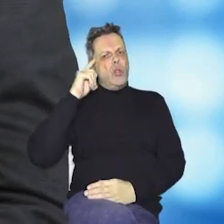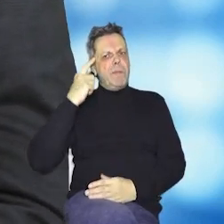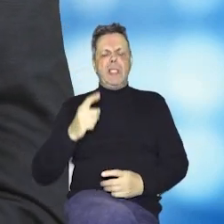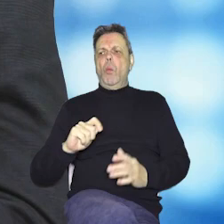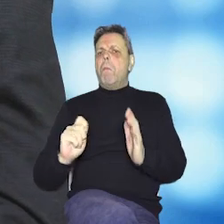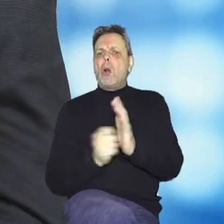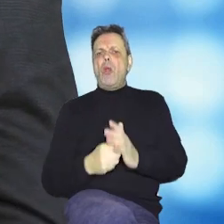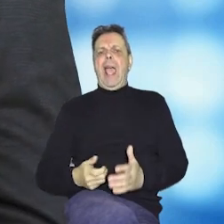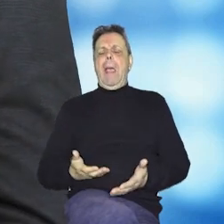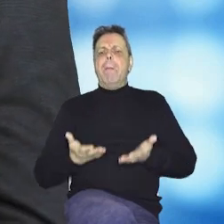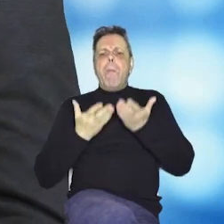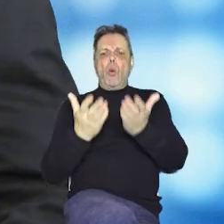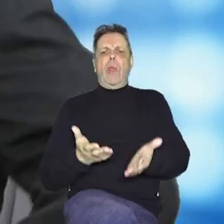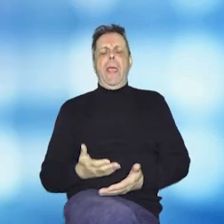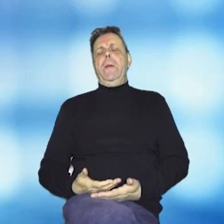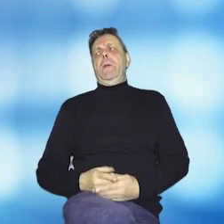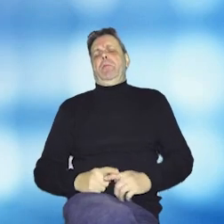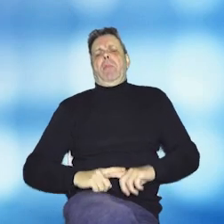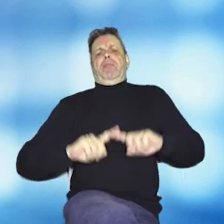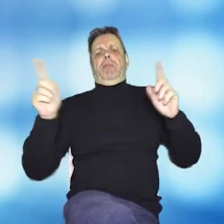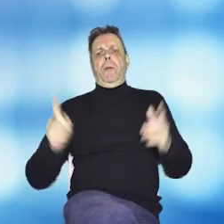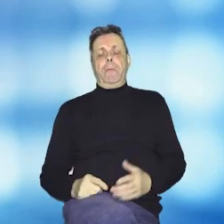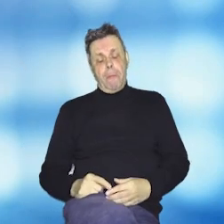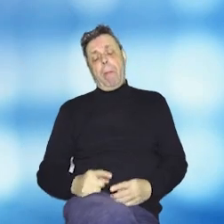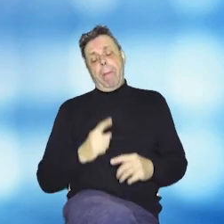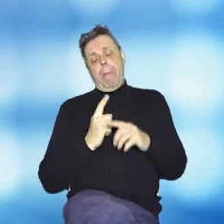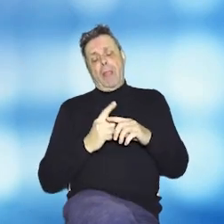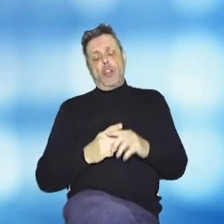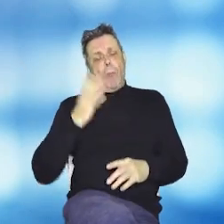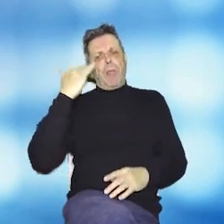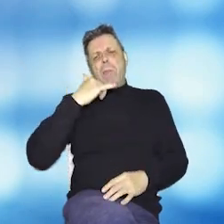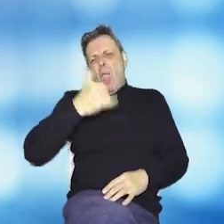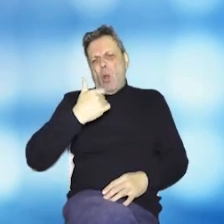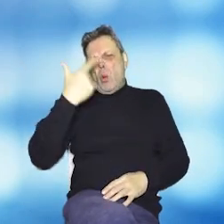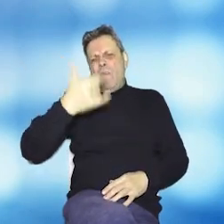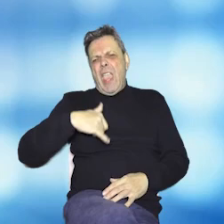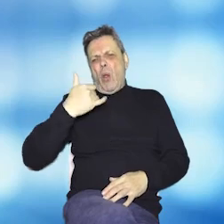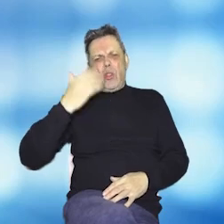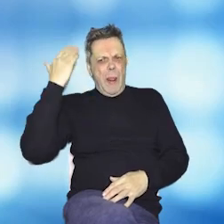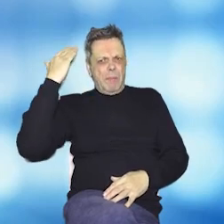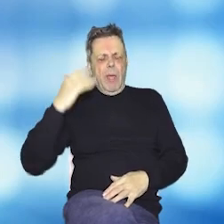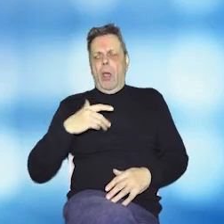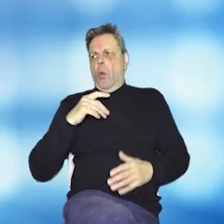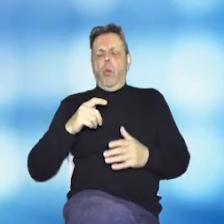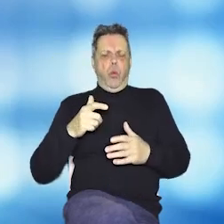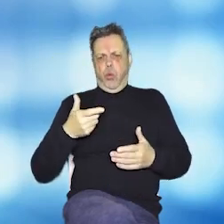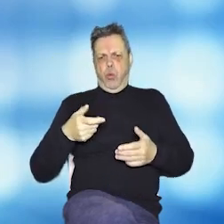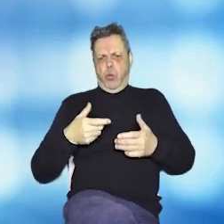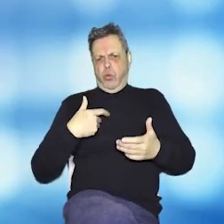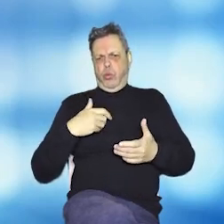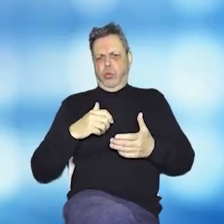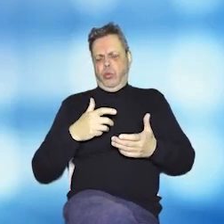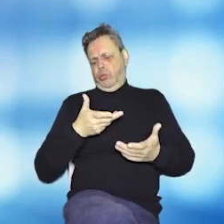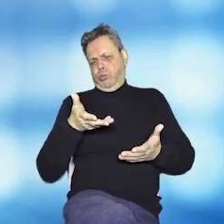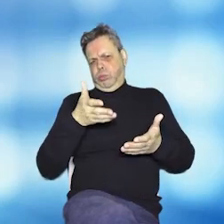nekakve prodaje, ponude, stvari. Da, evo baš sam prije godinu, dvije u kolegiju koje predajem